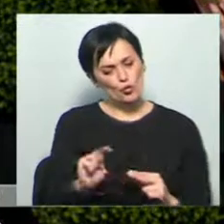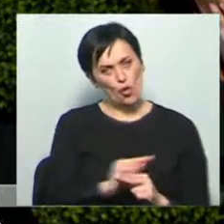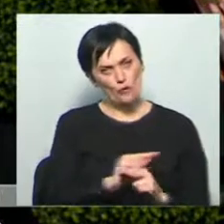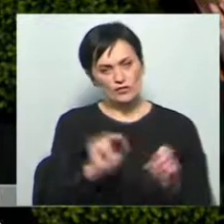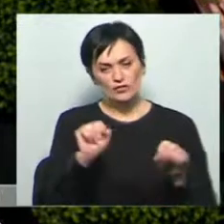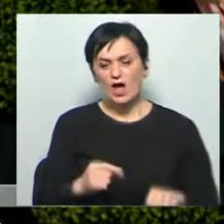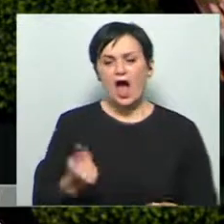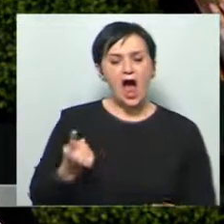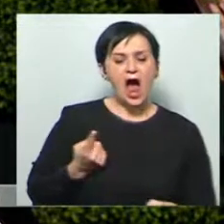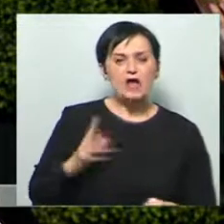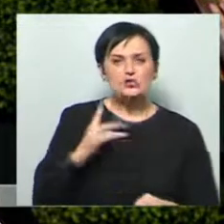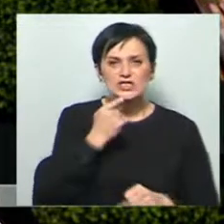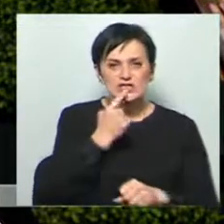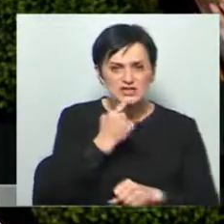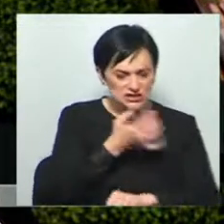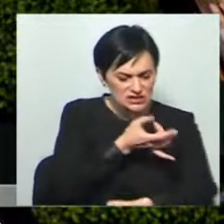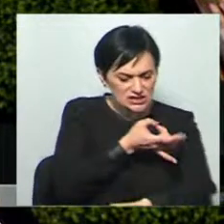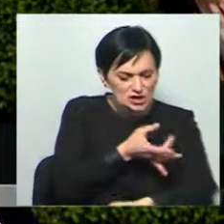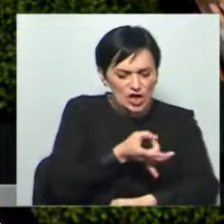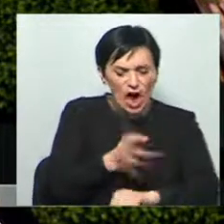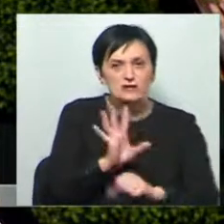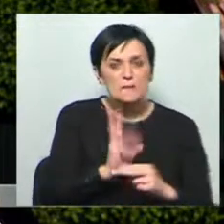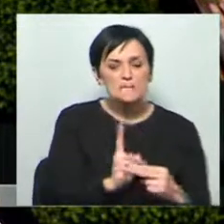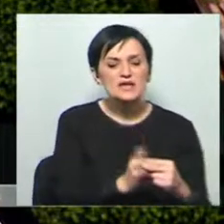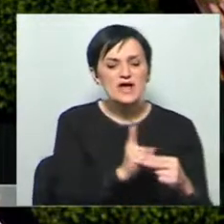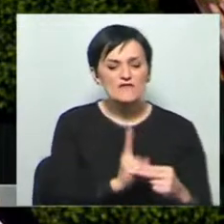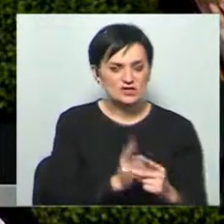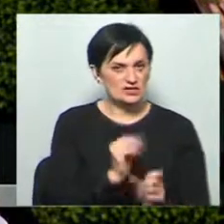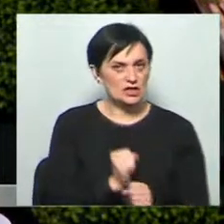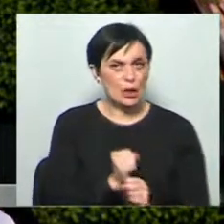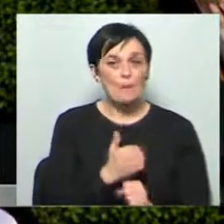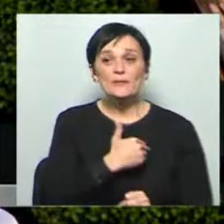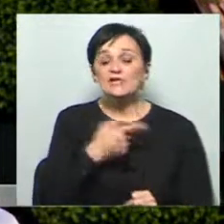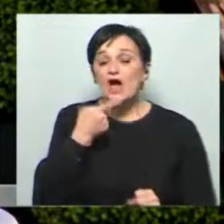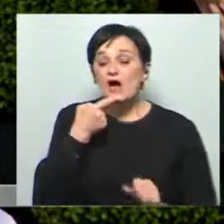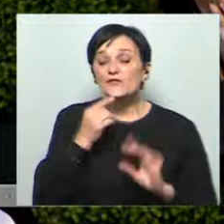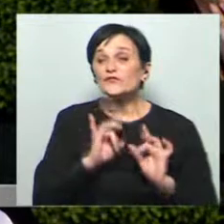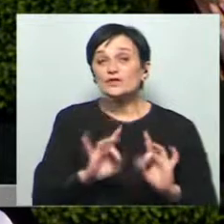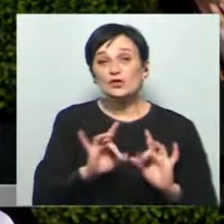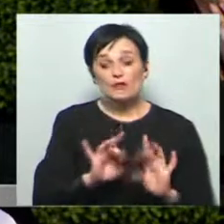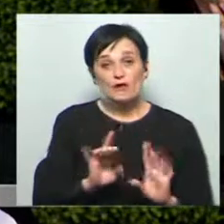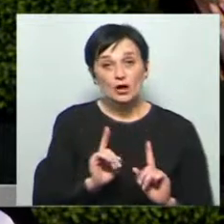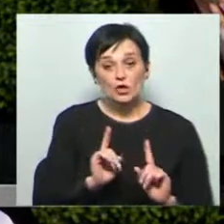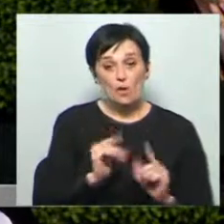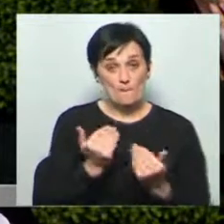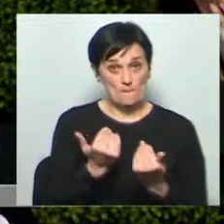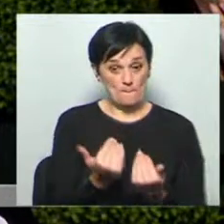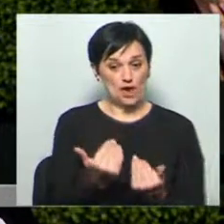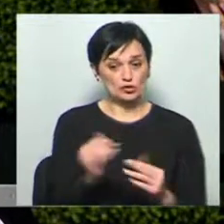არ დაელოდოს სისხლში აქცევას, არამედ პრევენცია გააკეთოს ამის. ანუ მინდა ვთქვა რომ